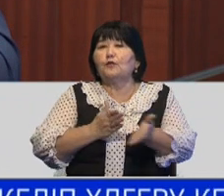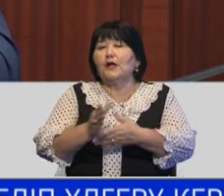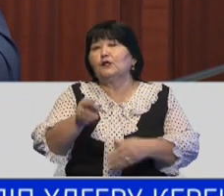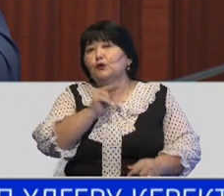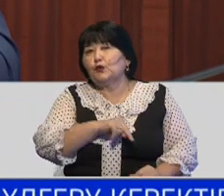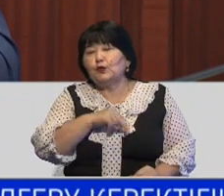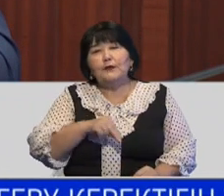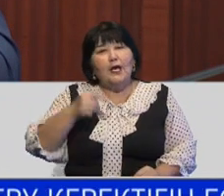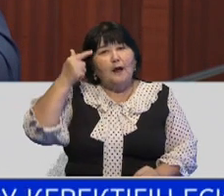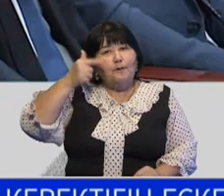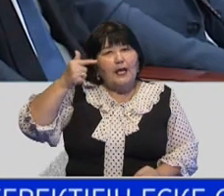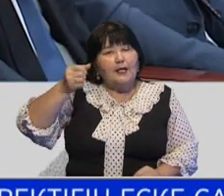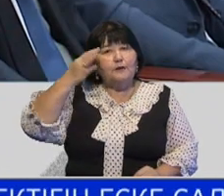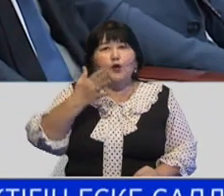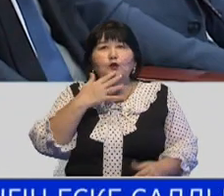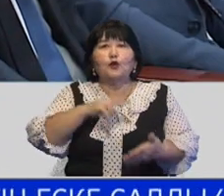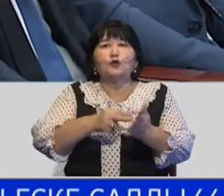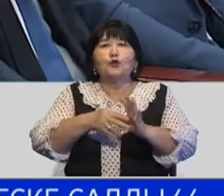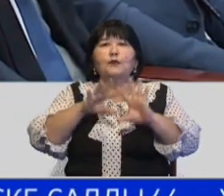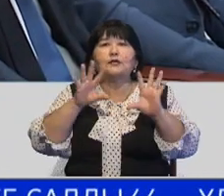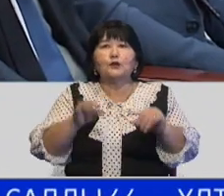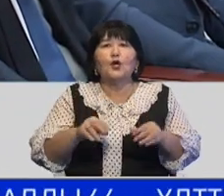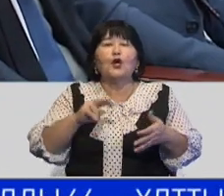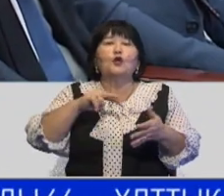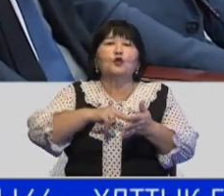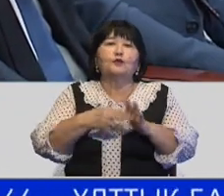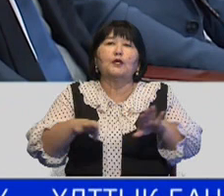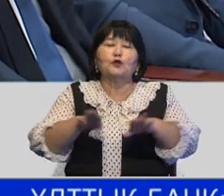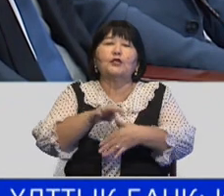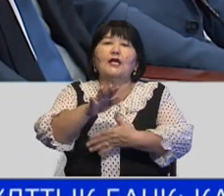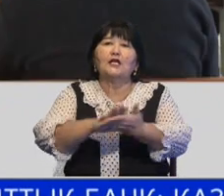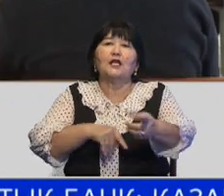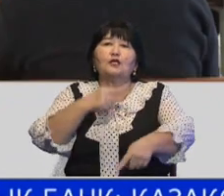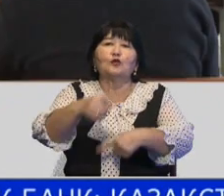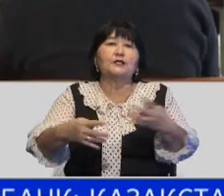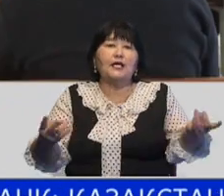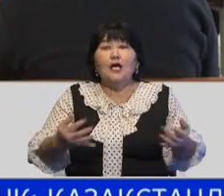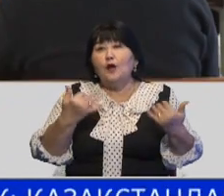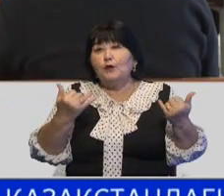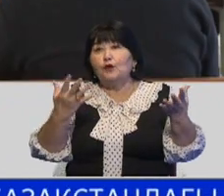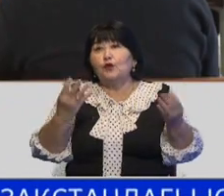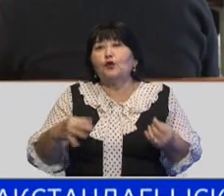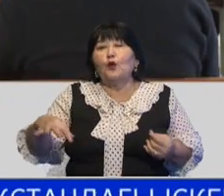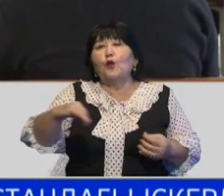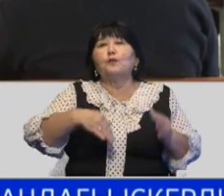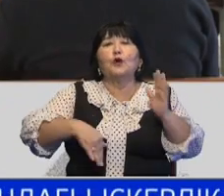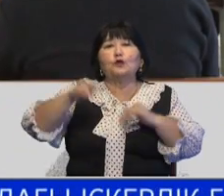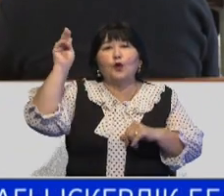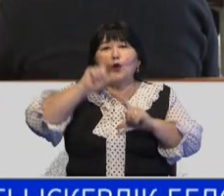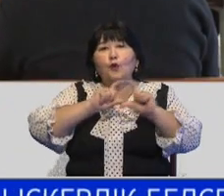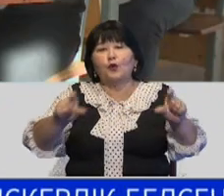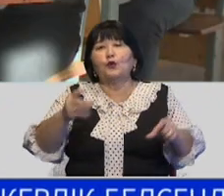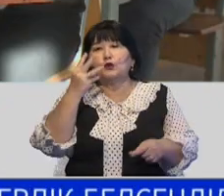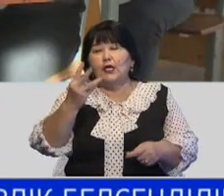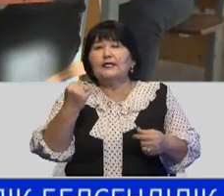жұмыстарды білімді ұлттық жобасы шеңберінде жоспарлы түрде жалғастыруымыз қажет. Бүгінгі күні облыста 3 жоғары оқу орны